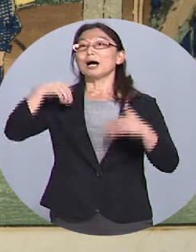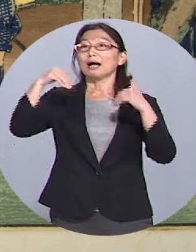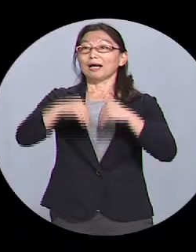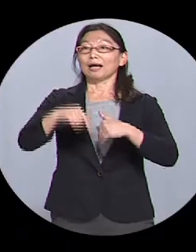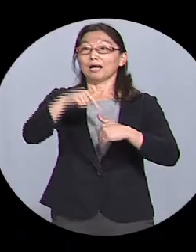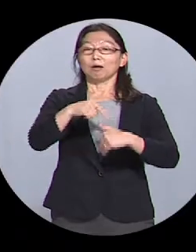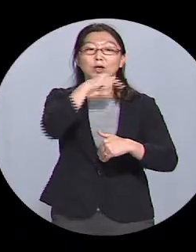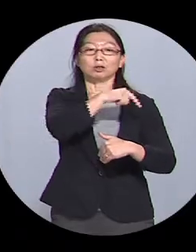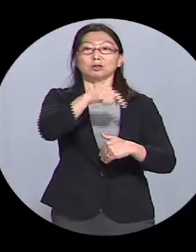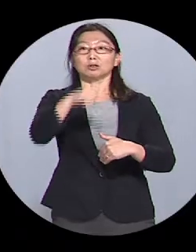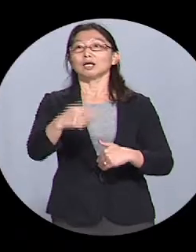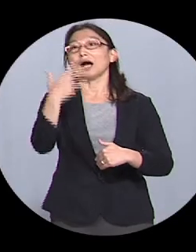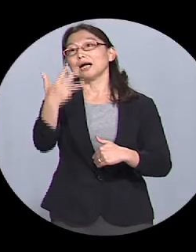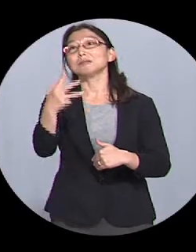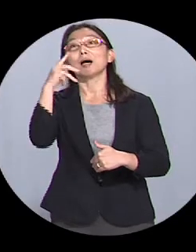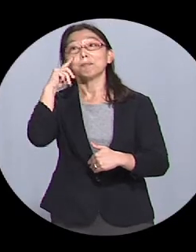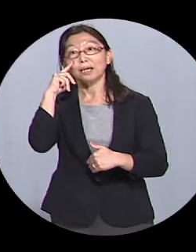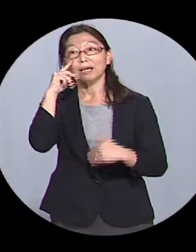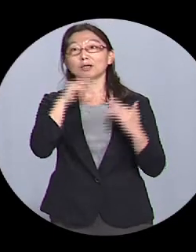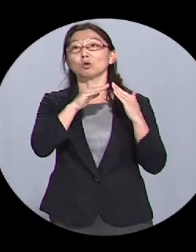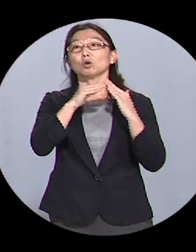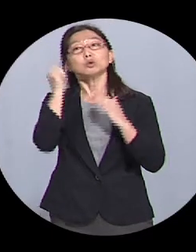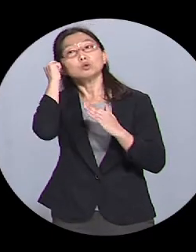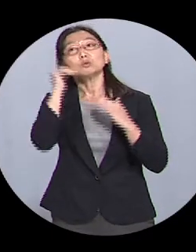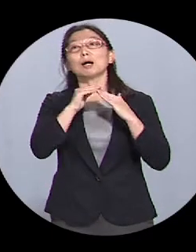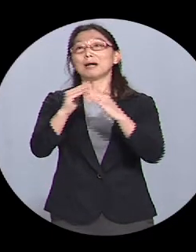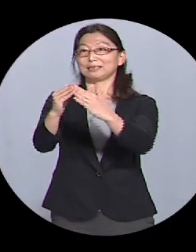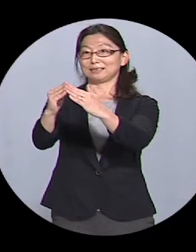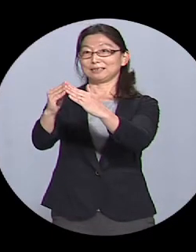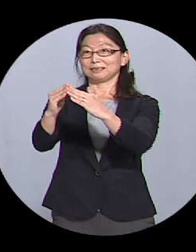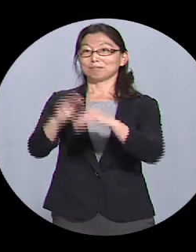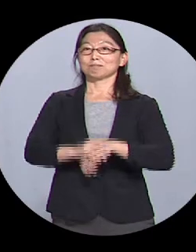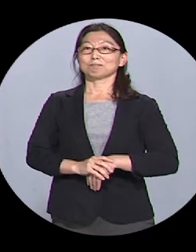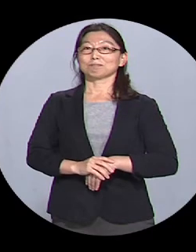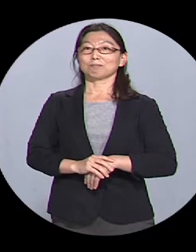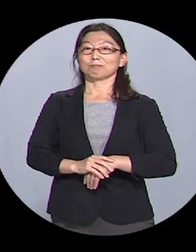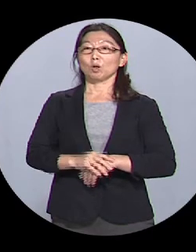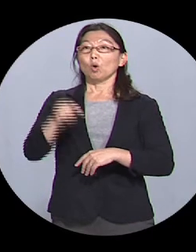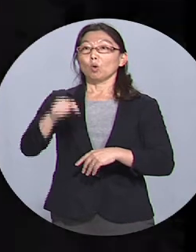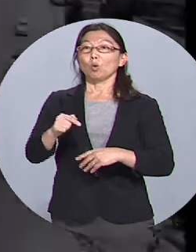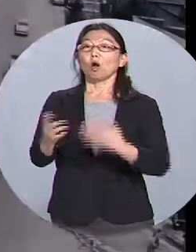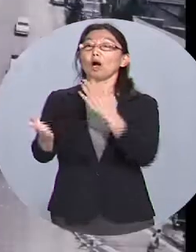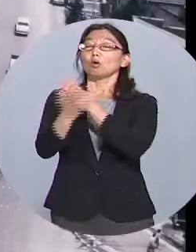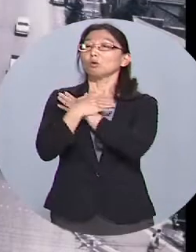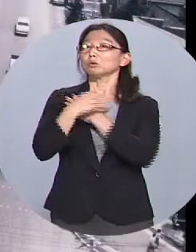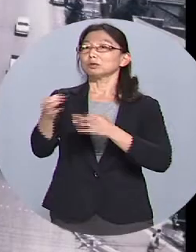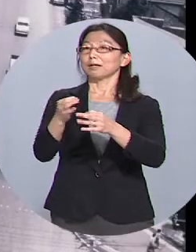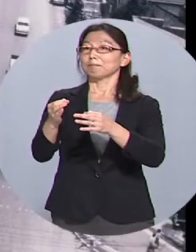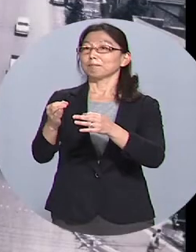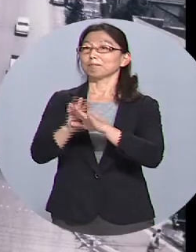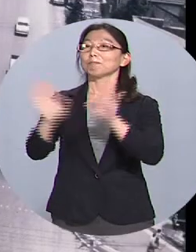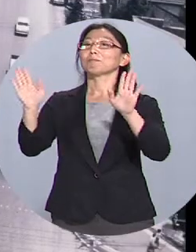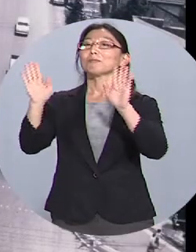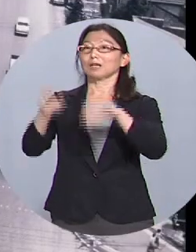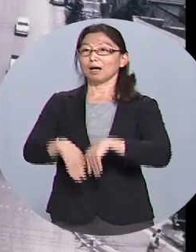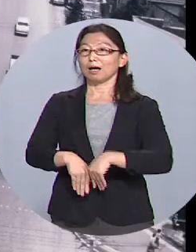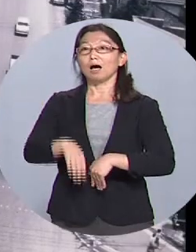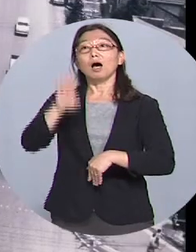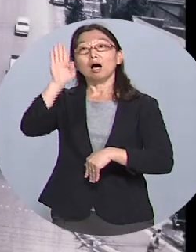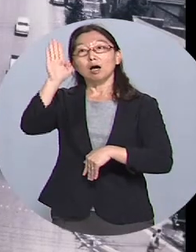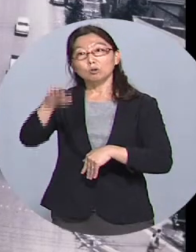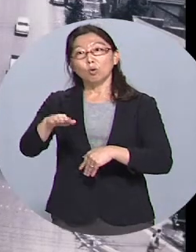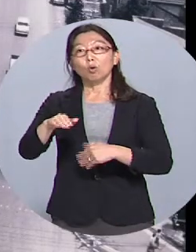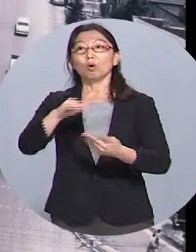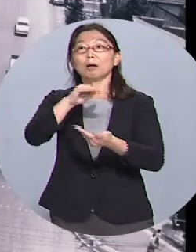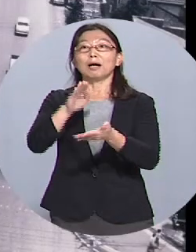でした。八木橋百貨店は1897年に呉服店として熊谷で開業。その後埼